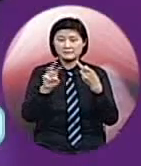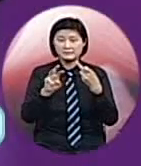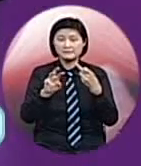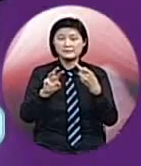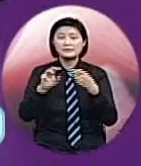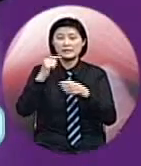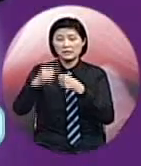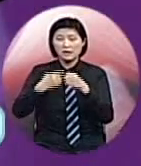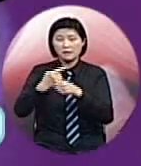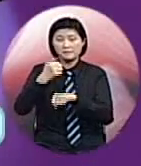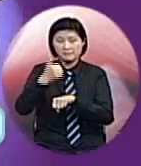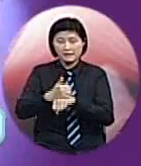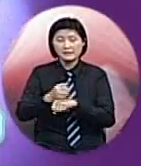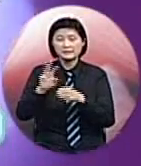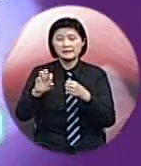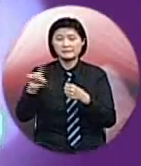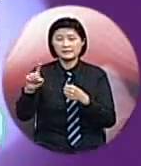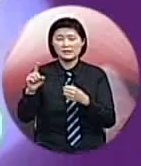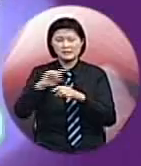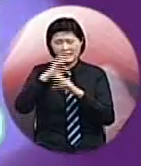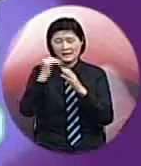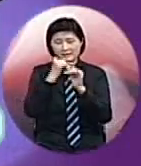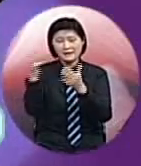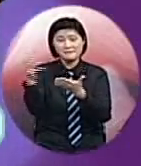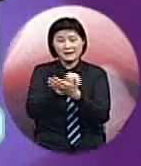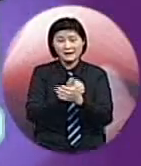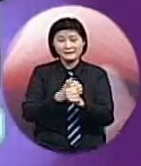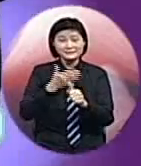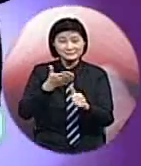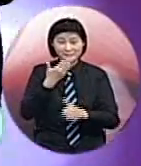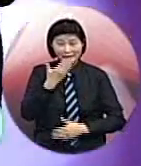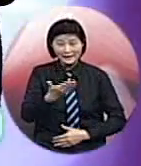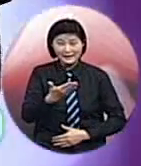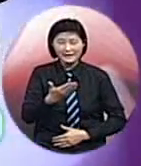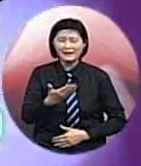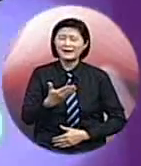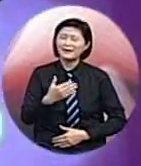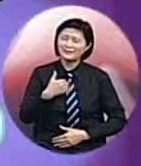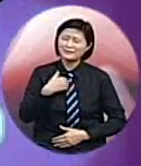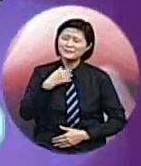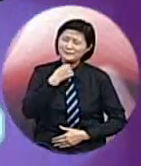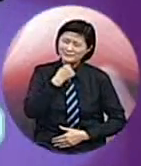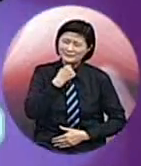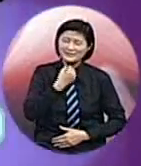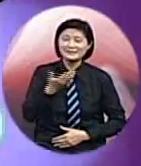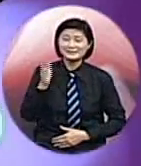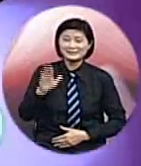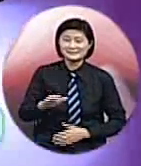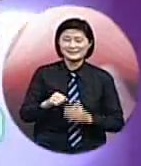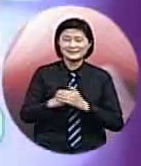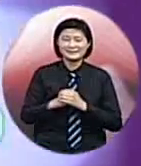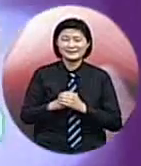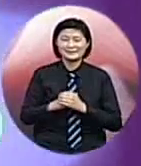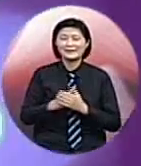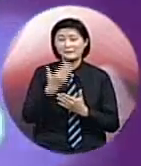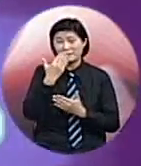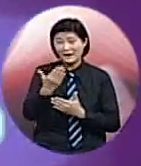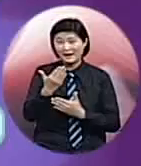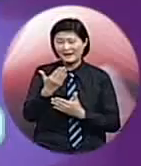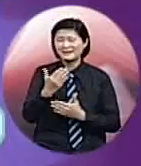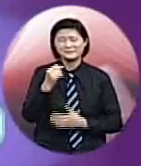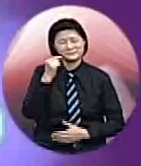예, 예. 이달에 다 그냥 다 쓸어버리시면 안 될까요? 아이고, 그게 힘들겠죠. 했으면 좋겠지만은 네. 가능하지